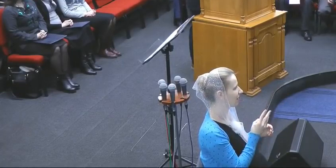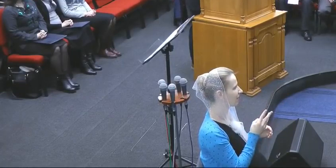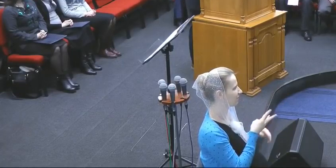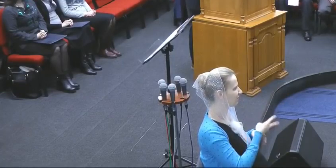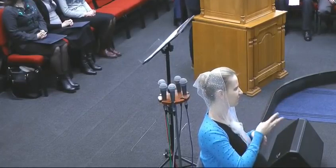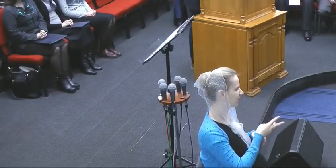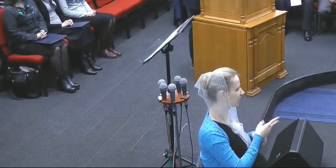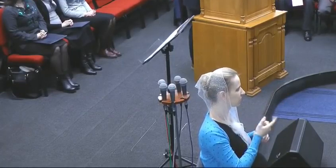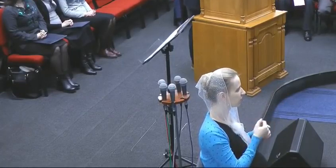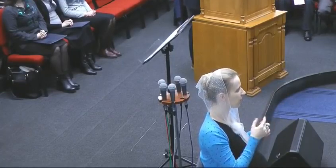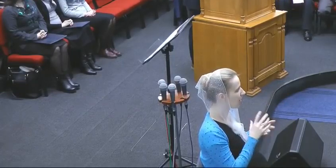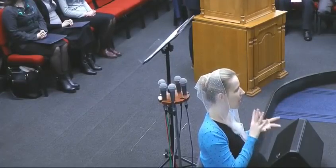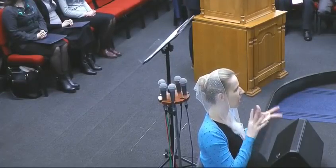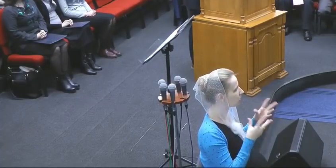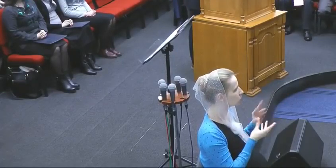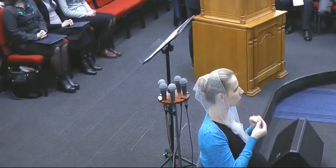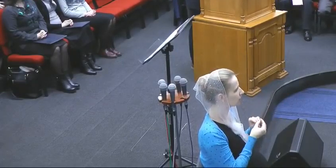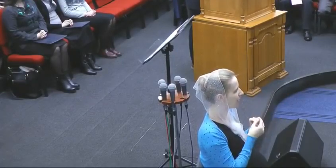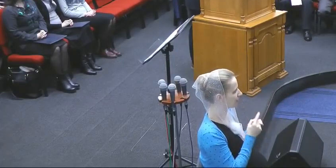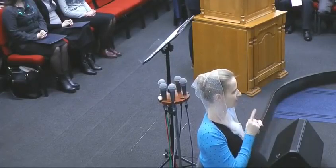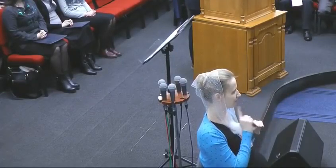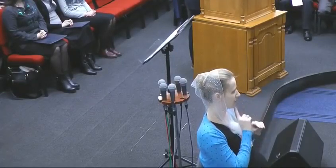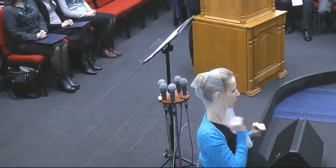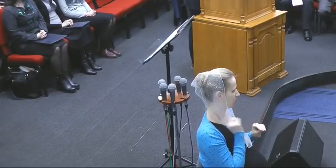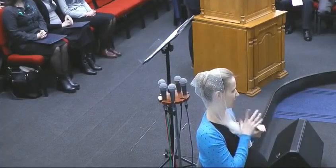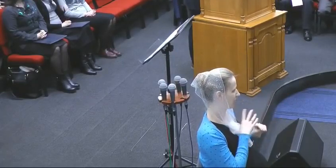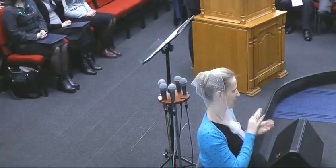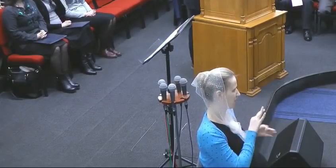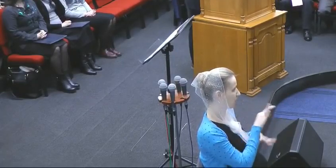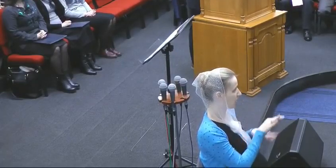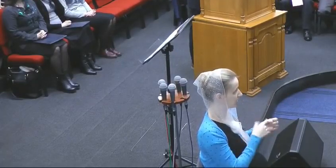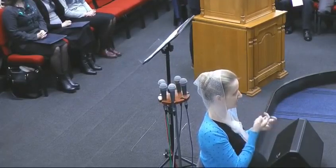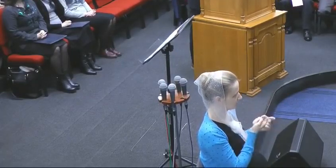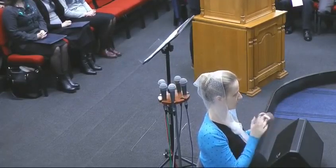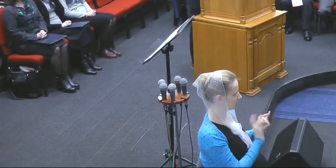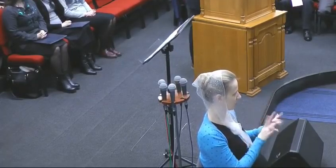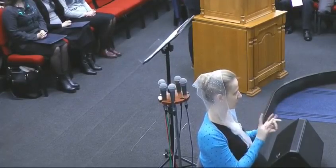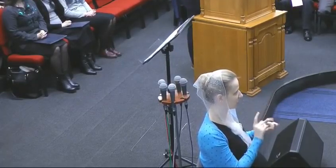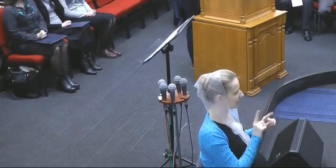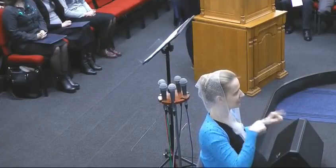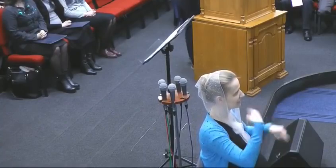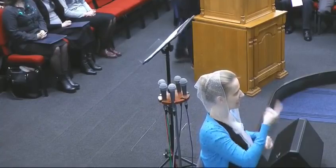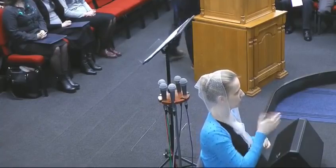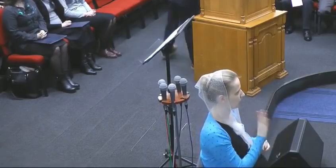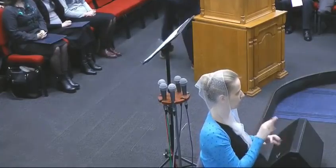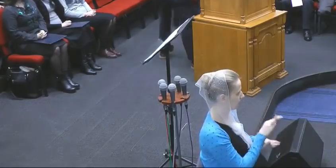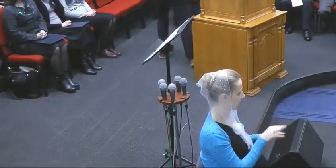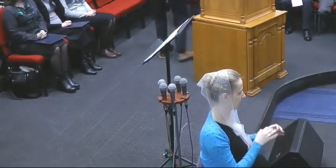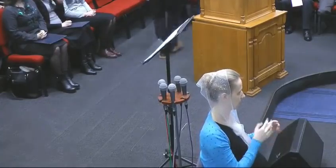результат минулорічного нашого проєкту і декілька слів за той проєкт, який буде в цьому році. Будь ласка.